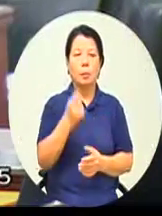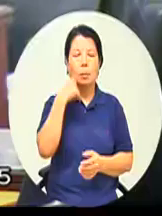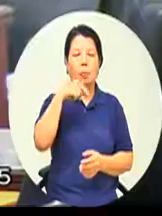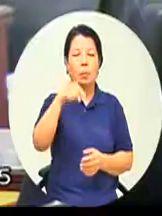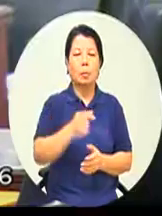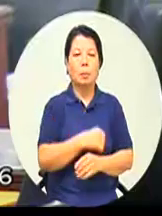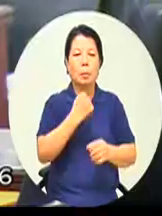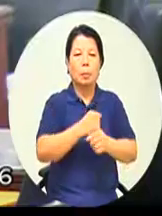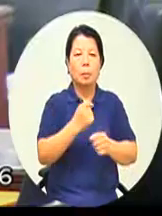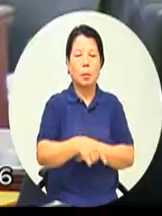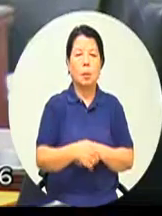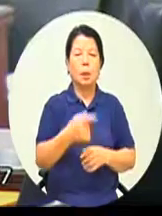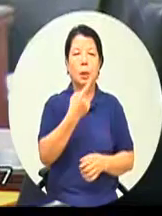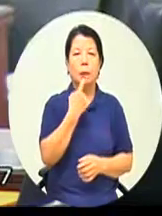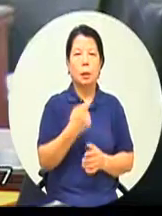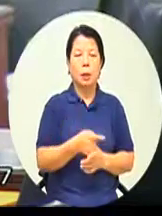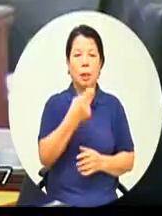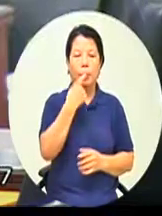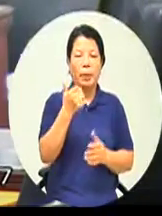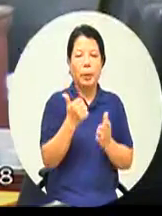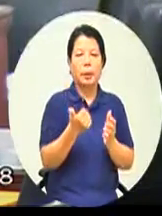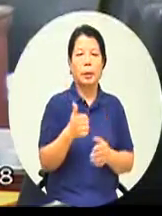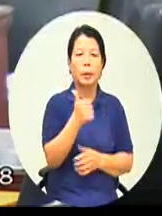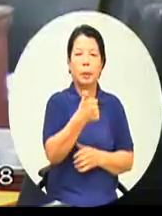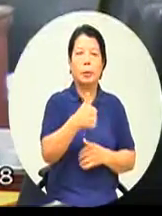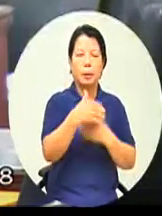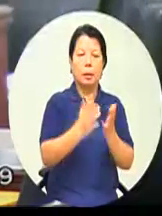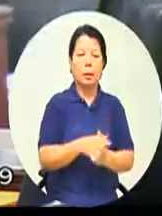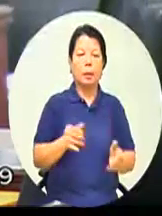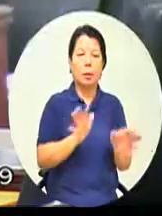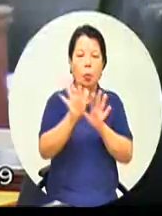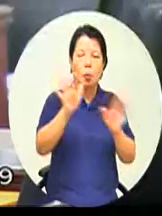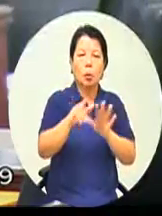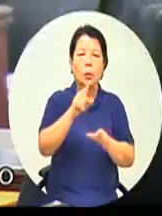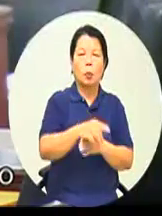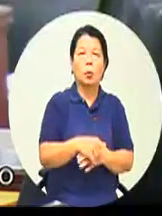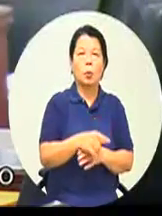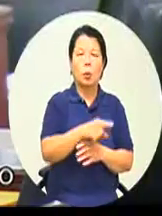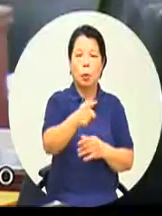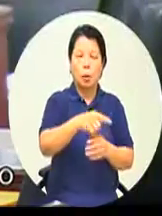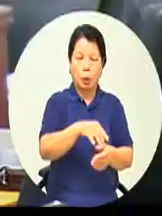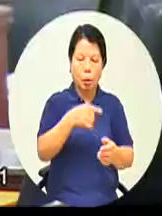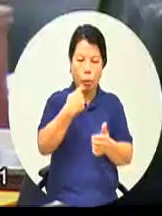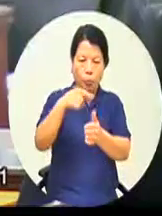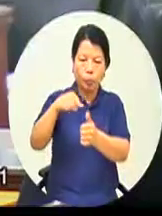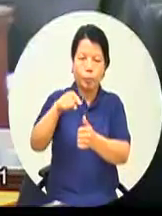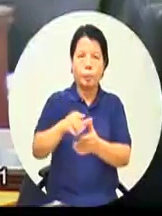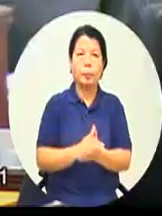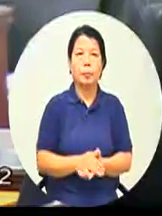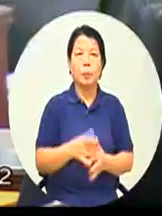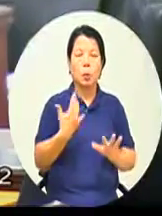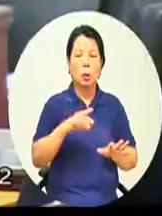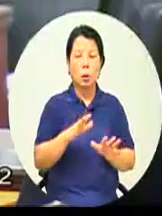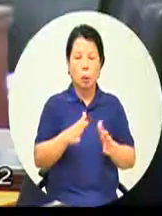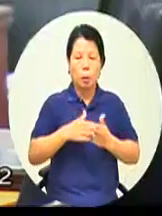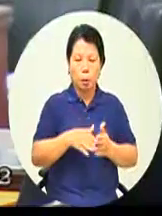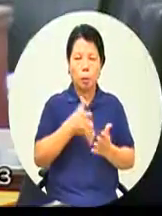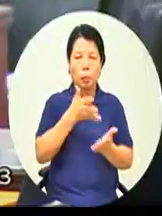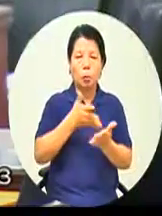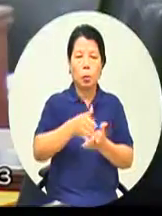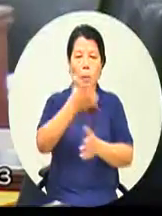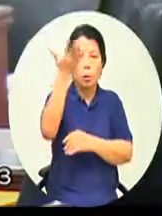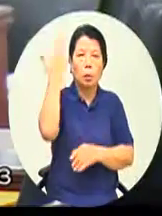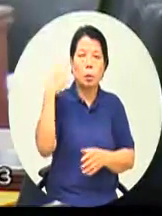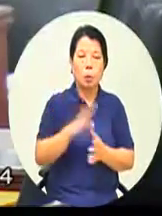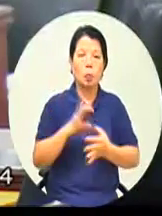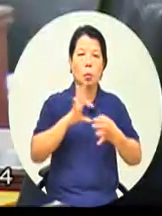作家白先勇，跟我非常喜欢导演曹瑞元来指导的。那我特别想讲的就是说，其实过去我一直